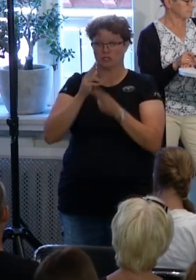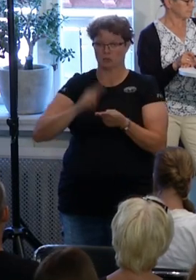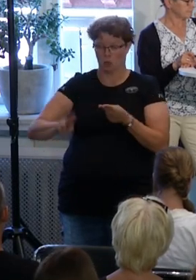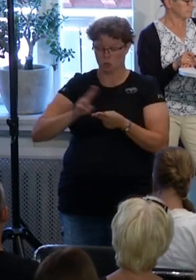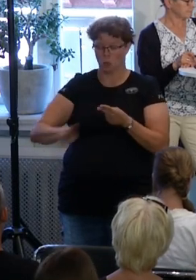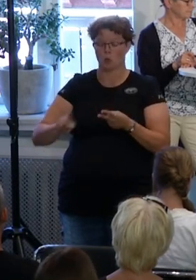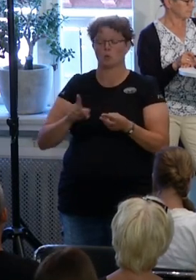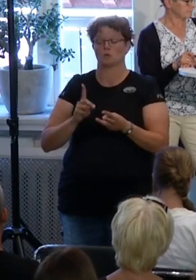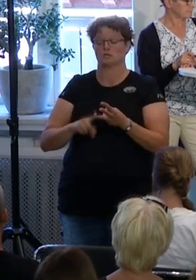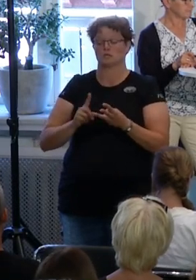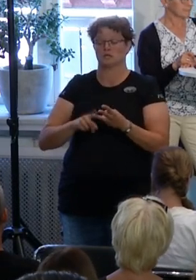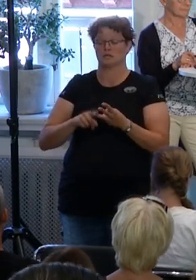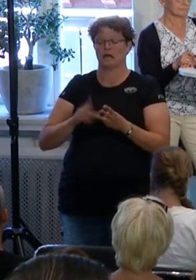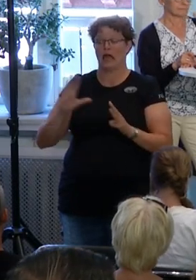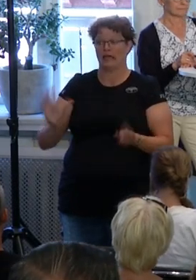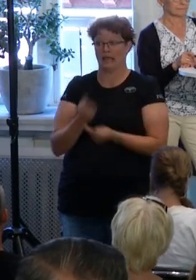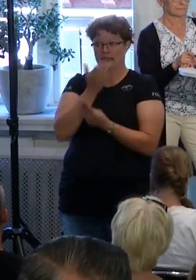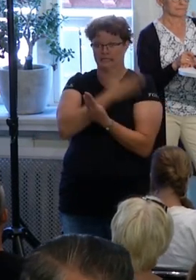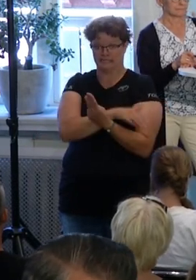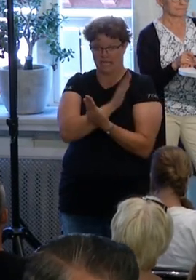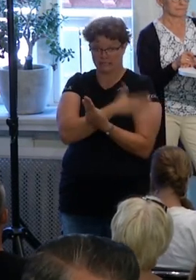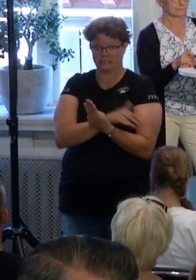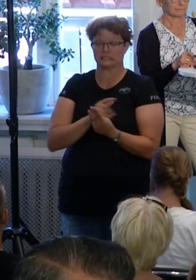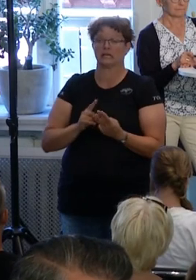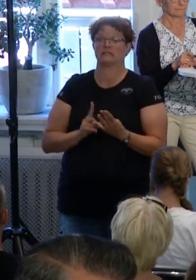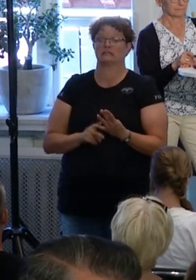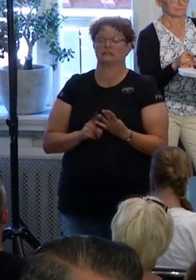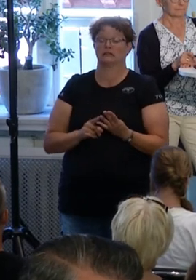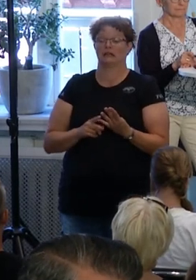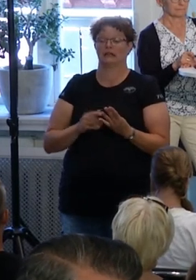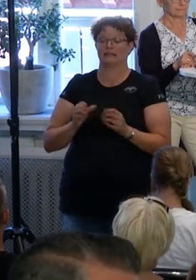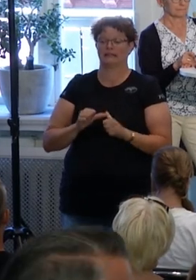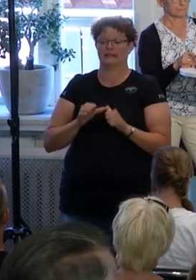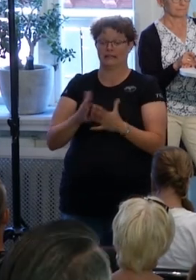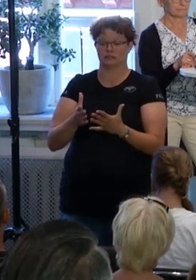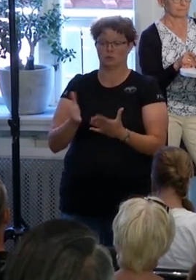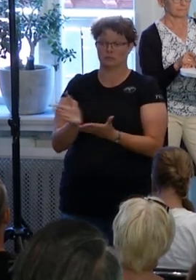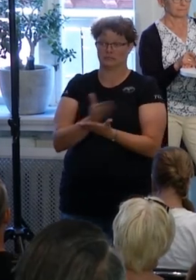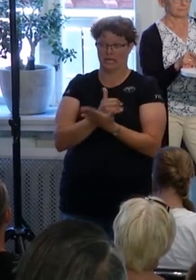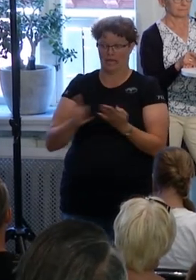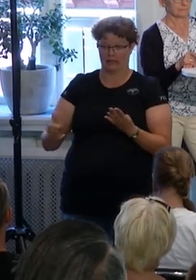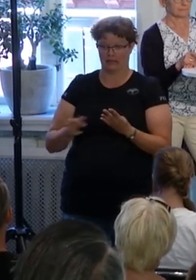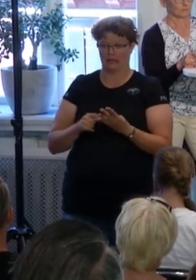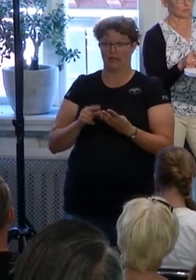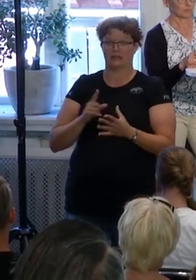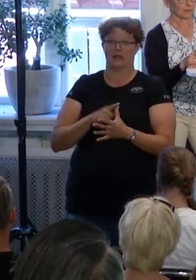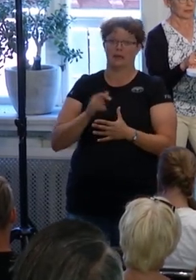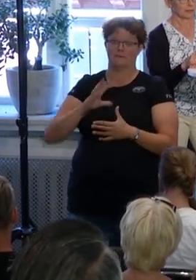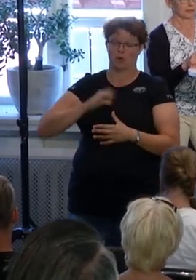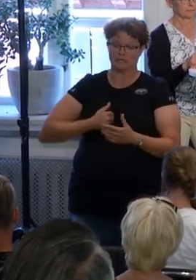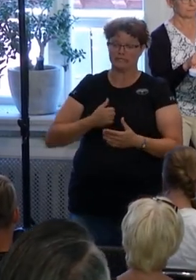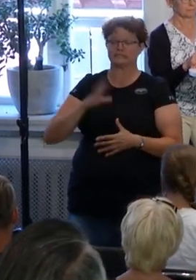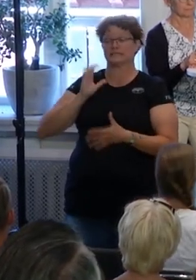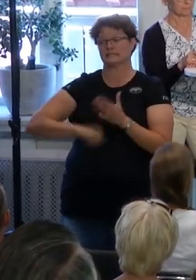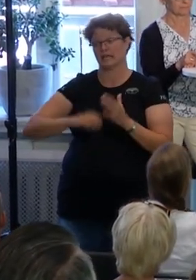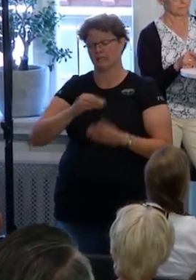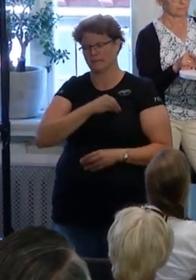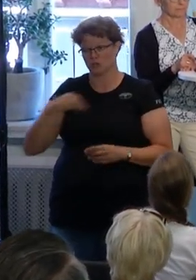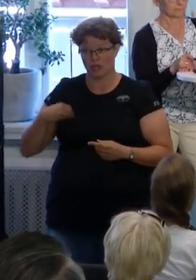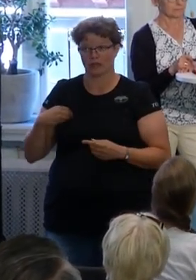stadsbyggnadskontoret, det handlar om räddningstjänsten, det handlar om tillståndsenheten, polisen,